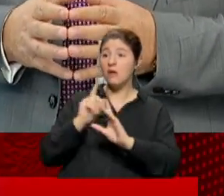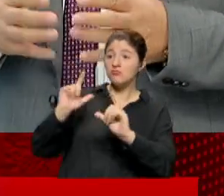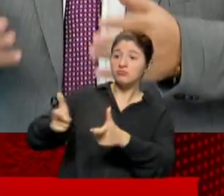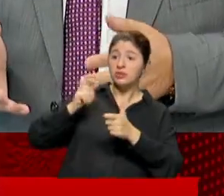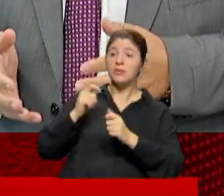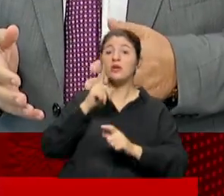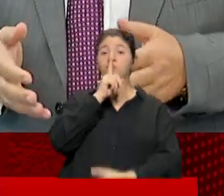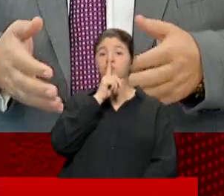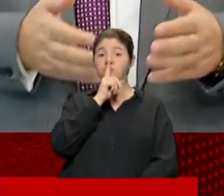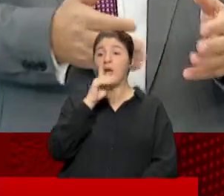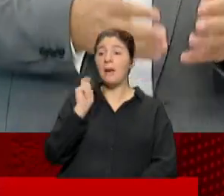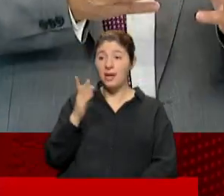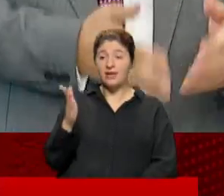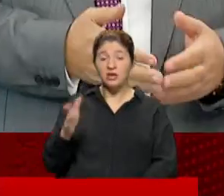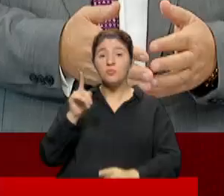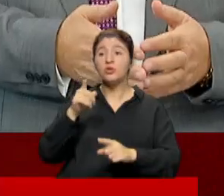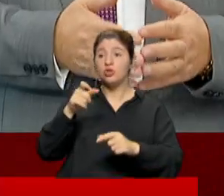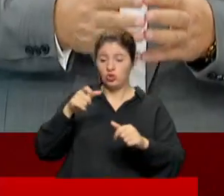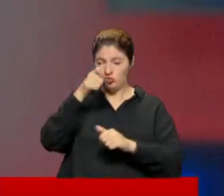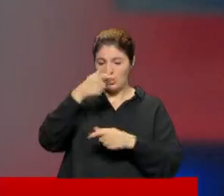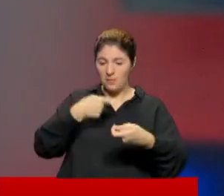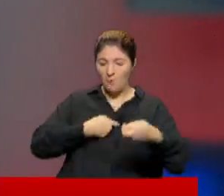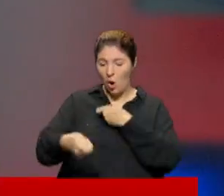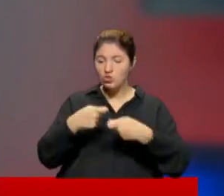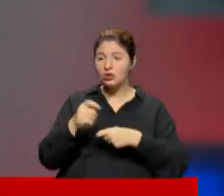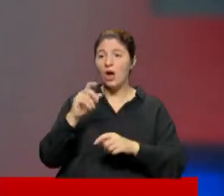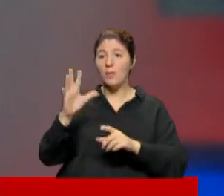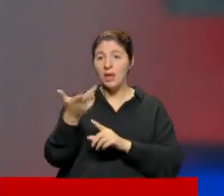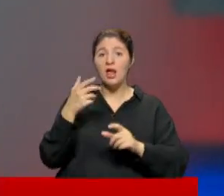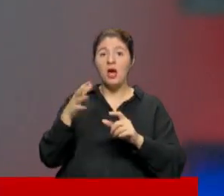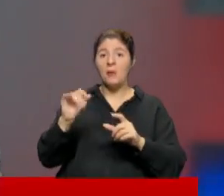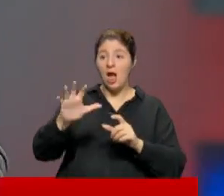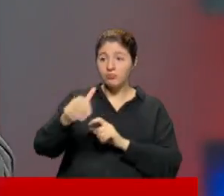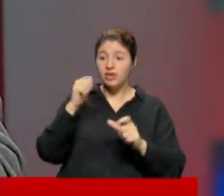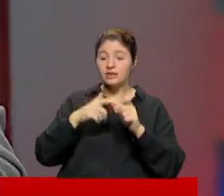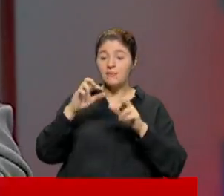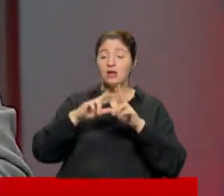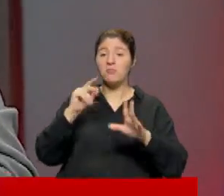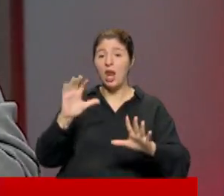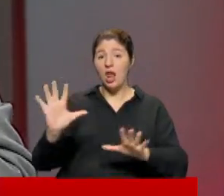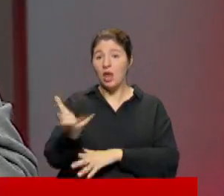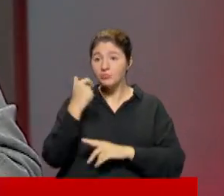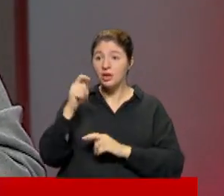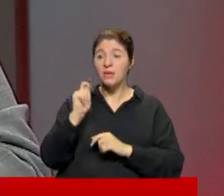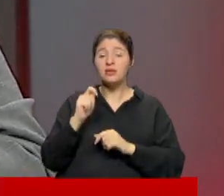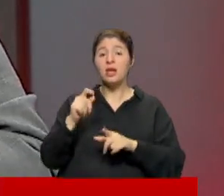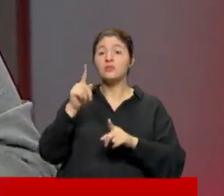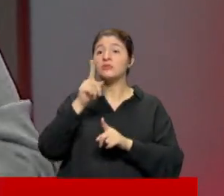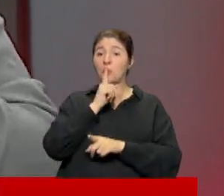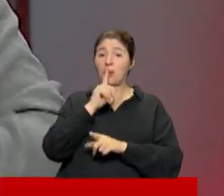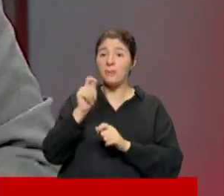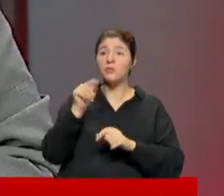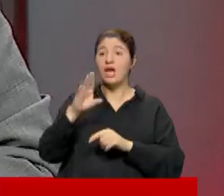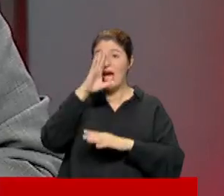alanlara ses çıkarmayanlar bu ülkede borsa vurguncular SPK vurguncular ses etmeyenler bu memlekette